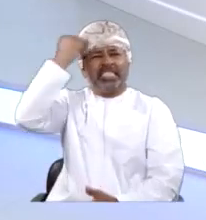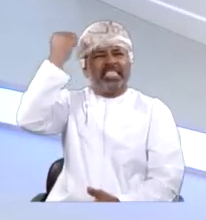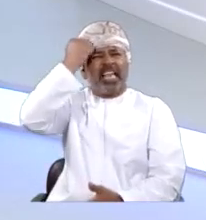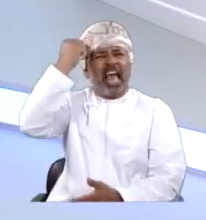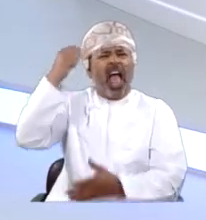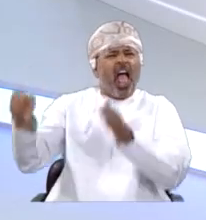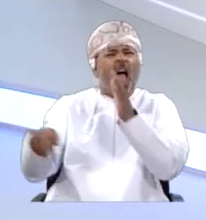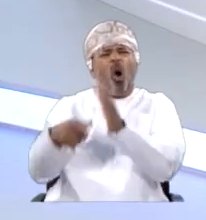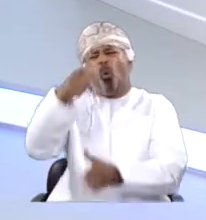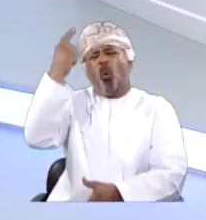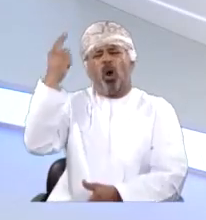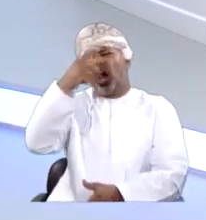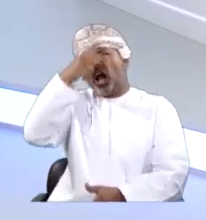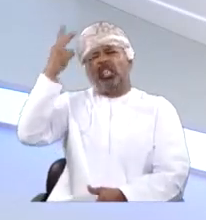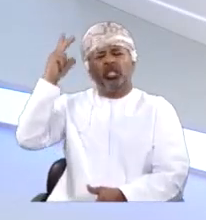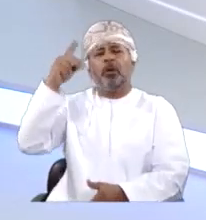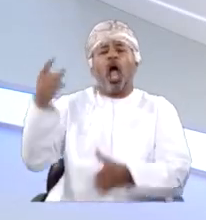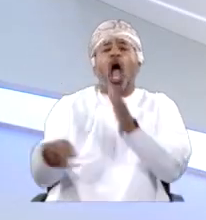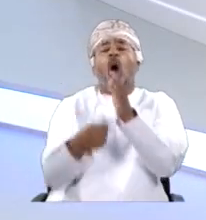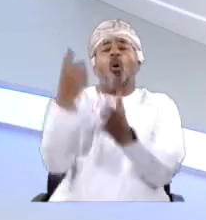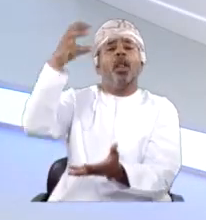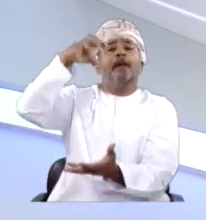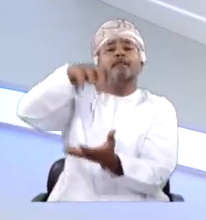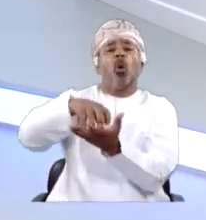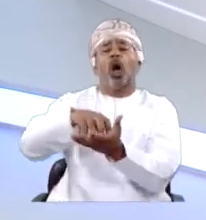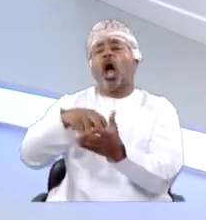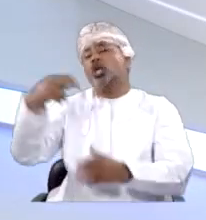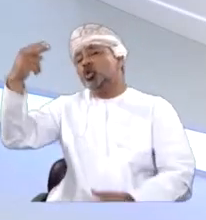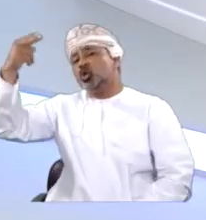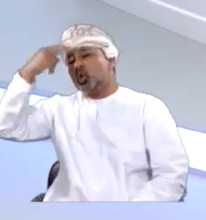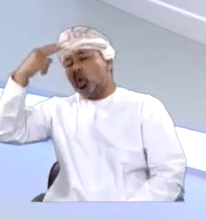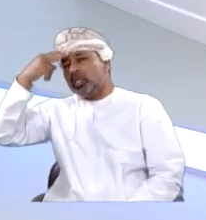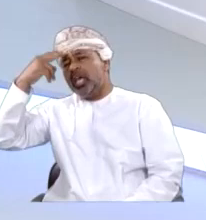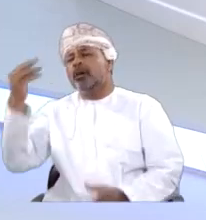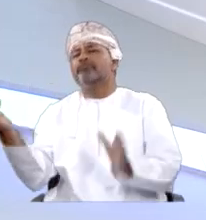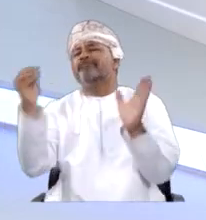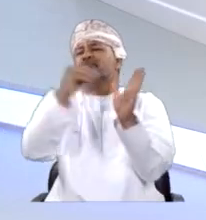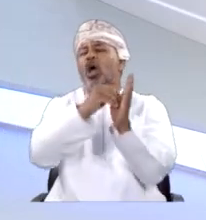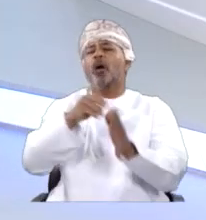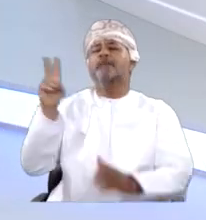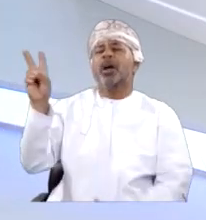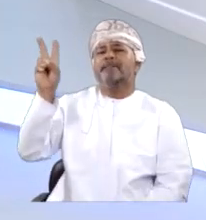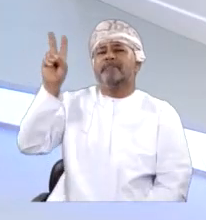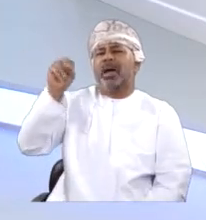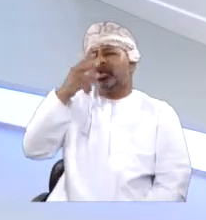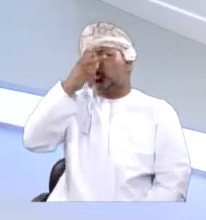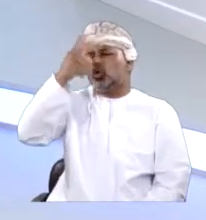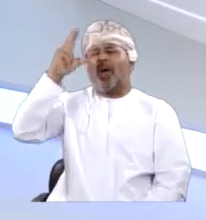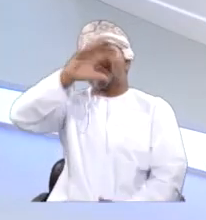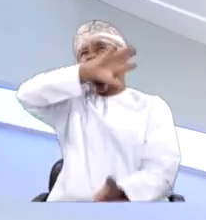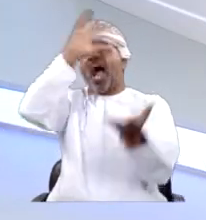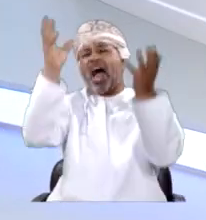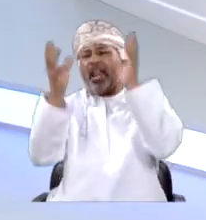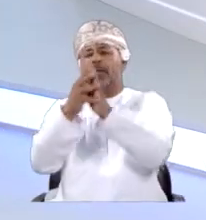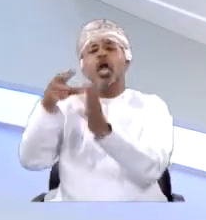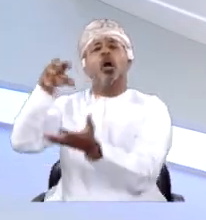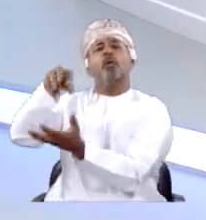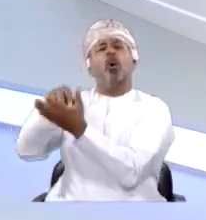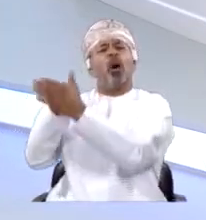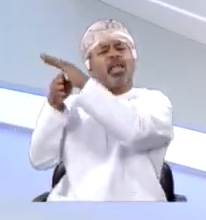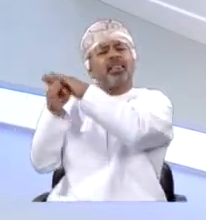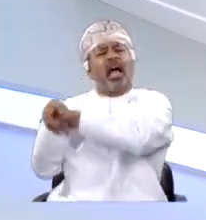التاريخي. إذن هو أول موقع سعودي يدرج في قائمة اليونسكو للتراث العالمي. الموقع